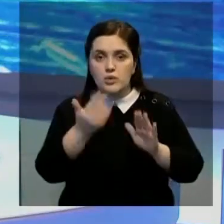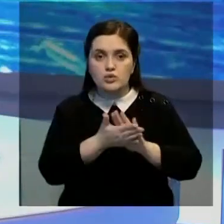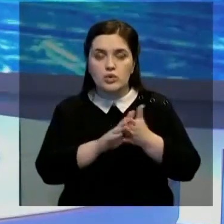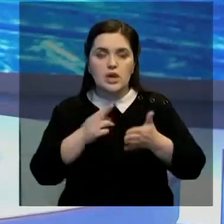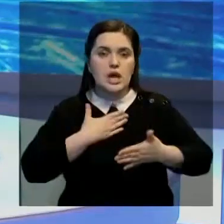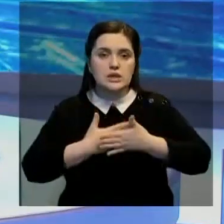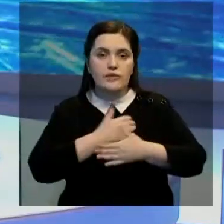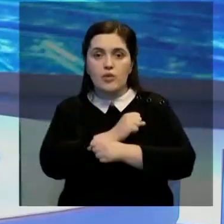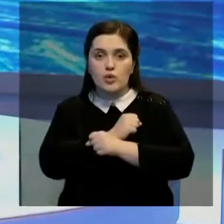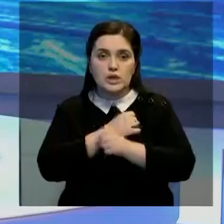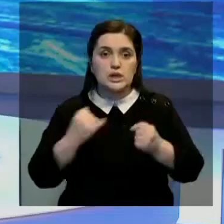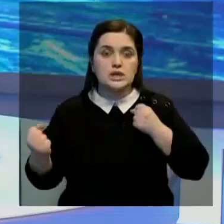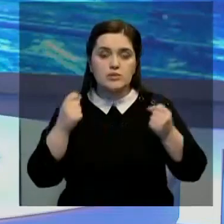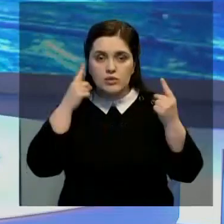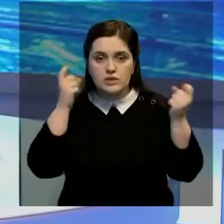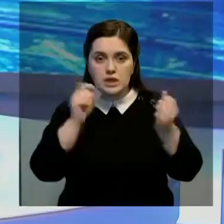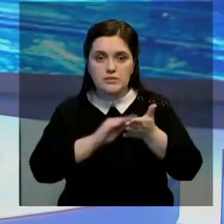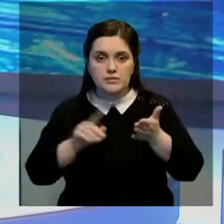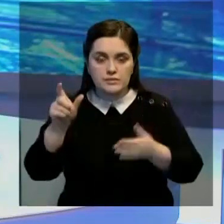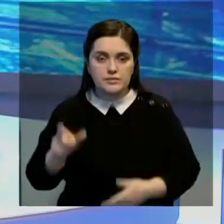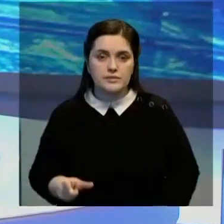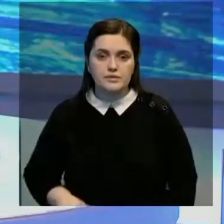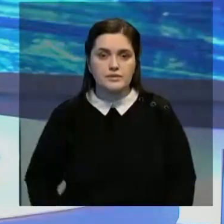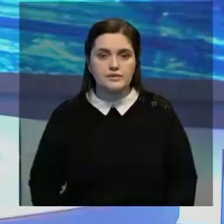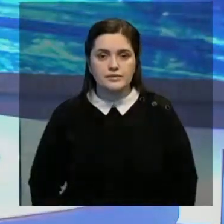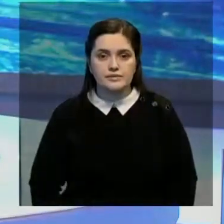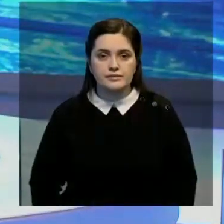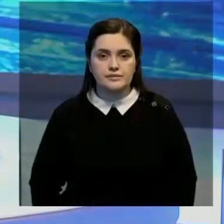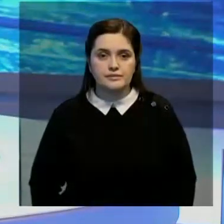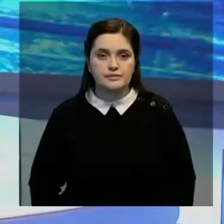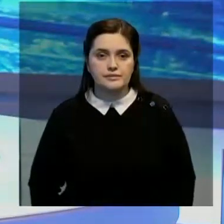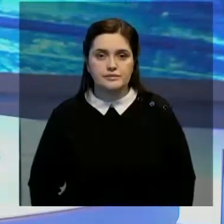активного отдыха и спорта. В ситуации разбиралась Гульнар Жантасова.